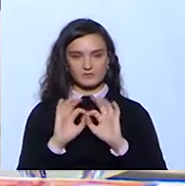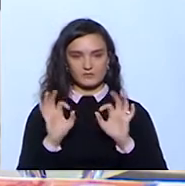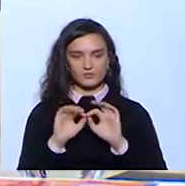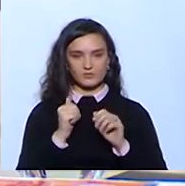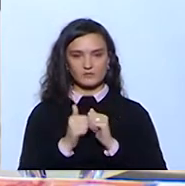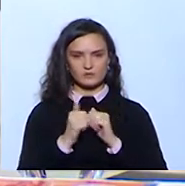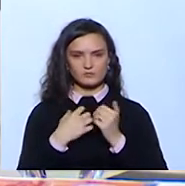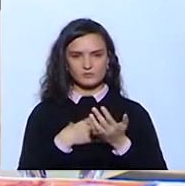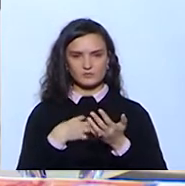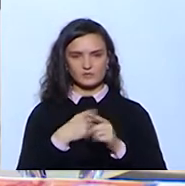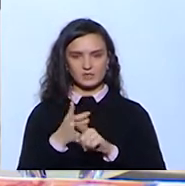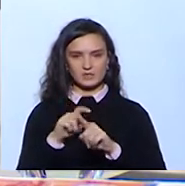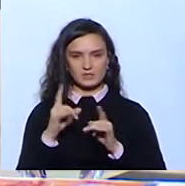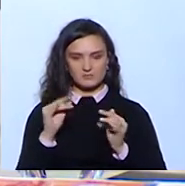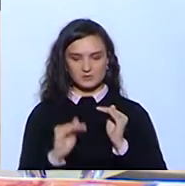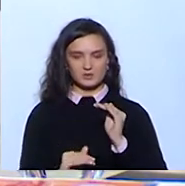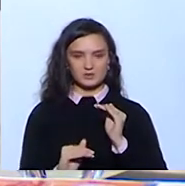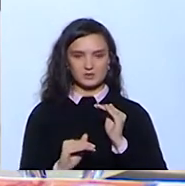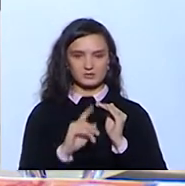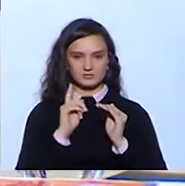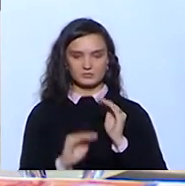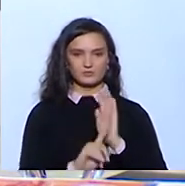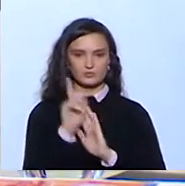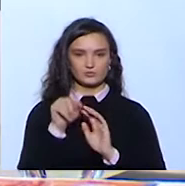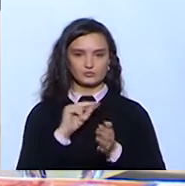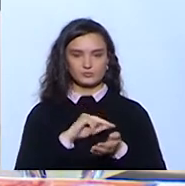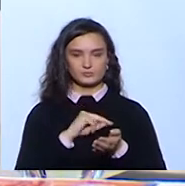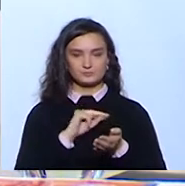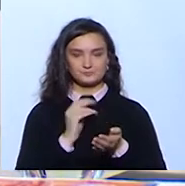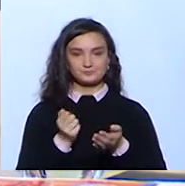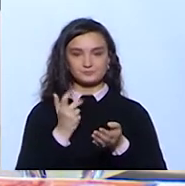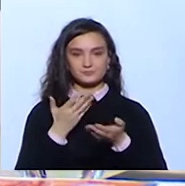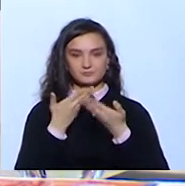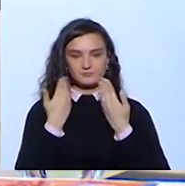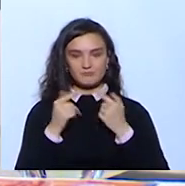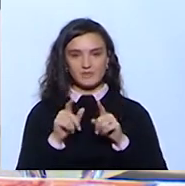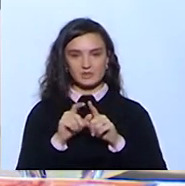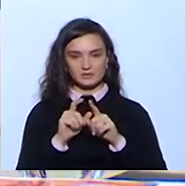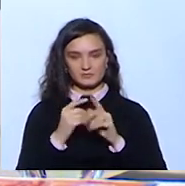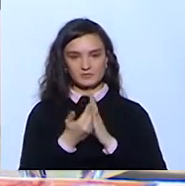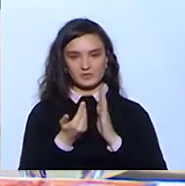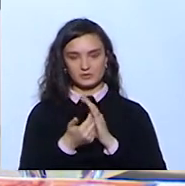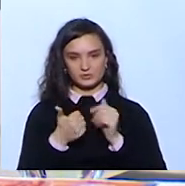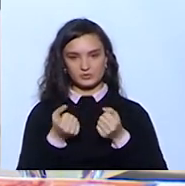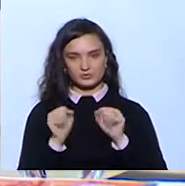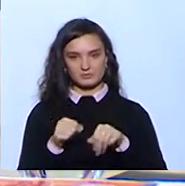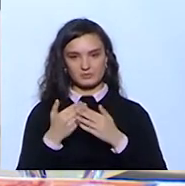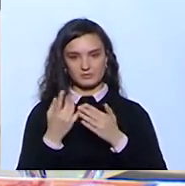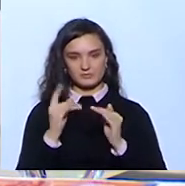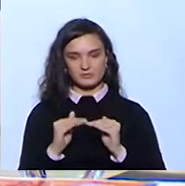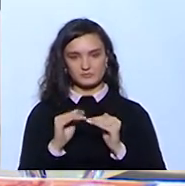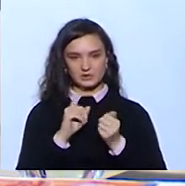ყოველთვის მნიშვნელოვანია ძალიან პატარა ასაკშივე დავიწყოთ ამაზე მუშაობა. Რამდენიმე მარტივი მაგალითი იმისა, როგორ შეიძლება მაგალითად